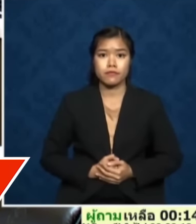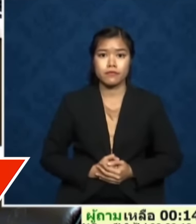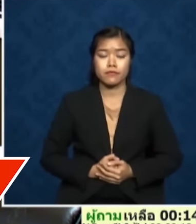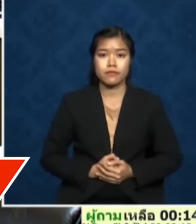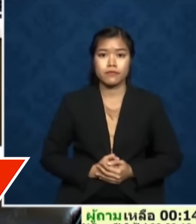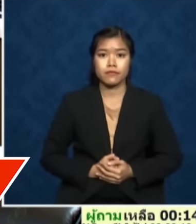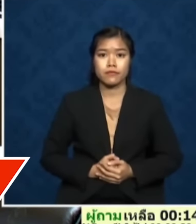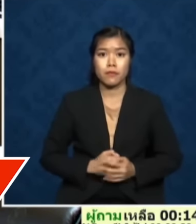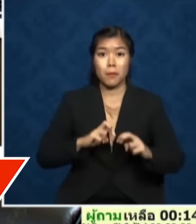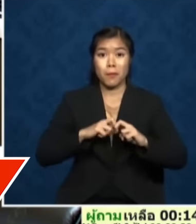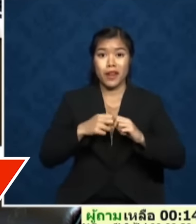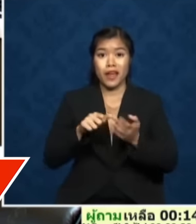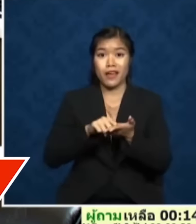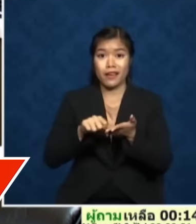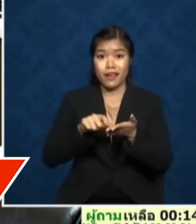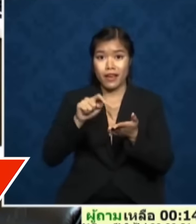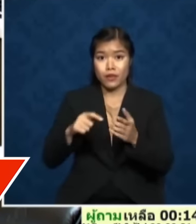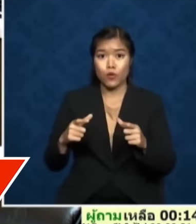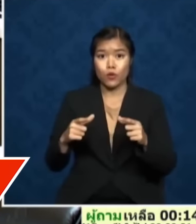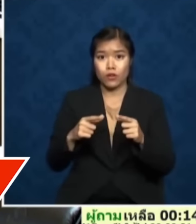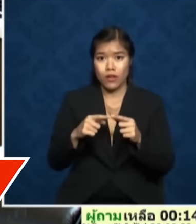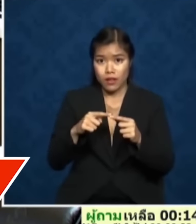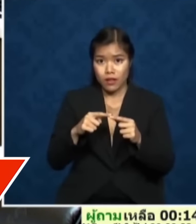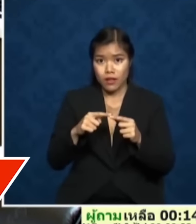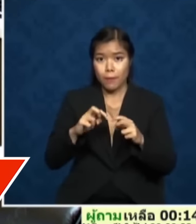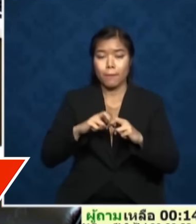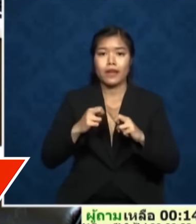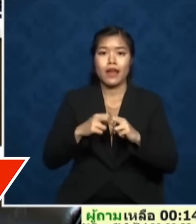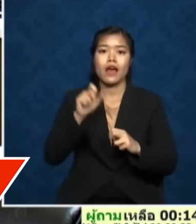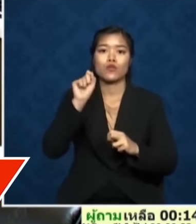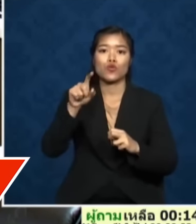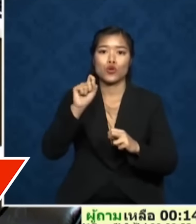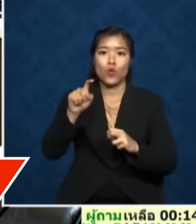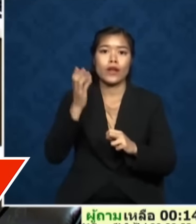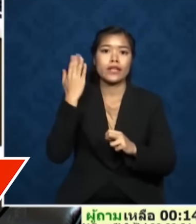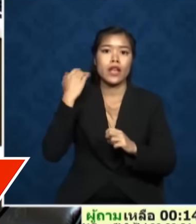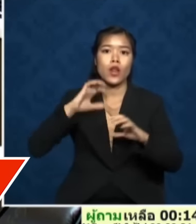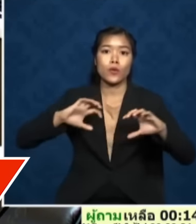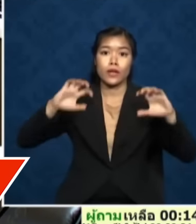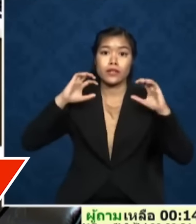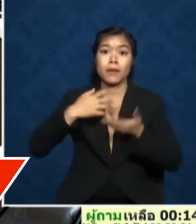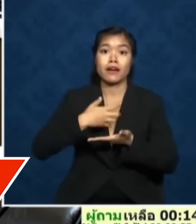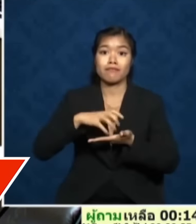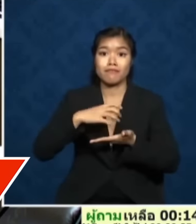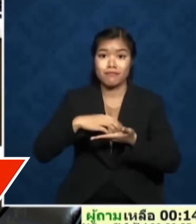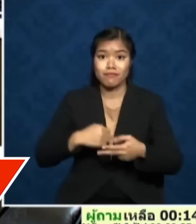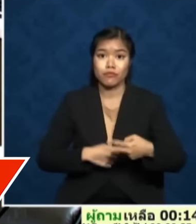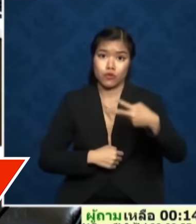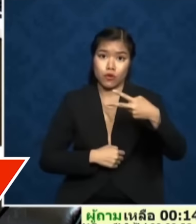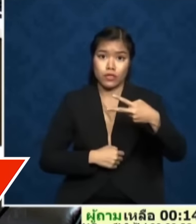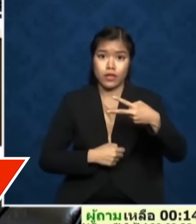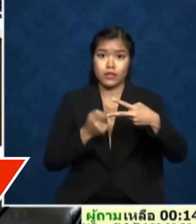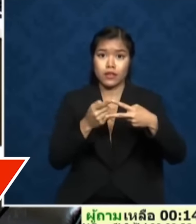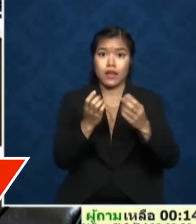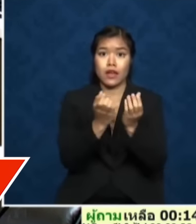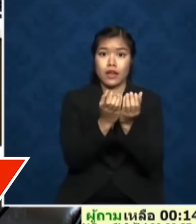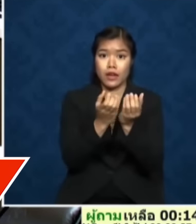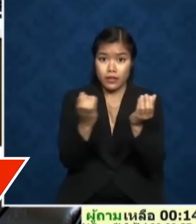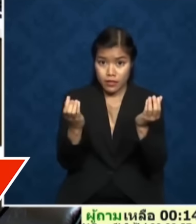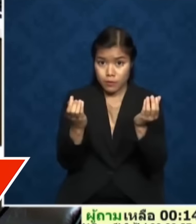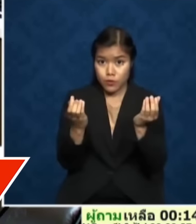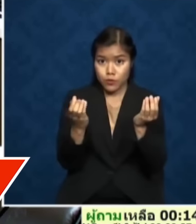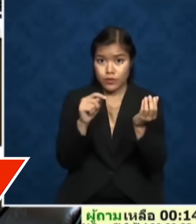ข้องกับนโยบายเร่งด่วนที่รัฐบาลเคยแถลงไว้2เรื่องครับเรื่องแรกก็คือการจัดทำรัฐธรรมนูญฉบับใหม่ให้เป็นประชาธิปไตยม